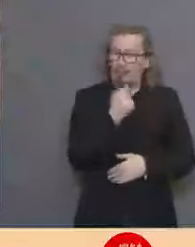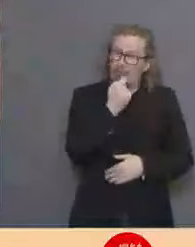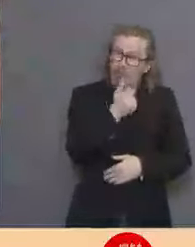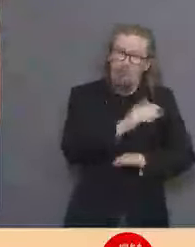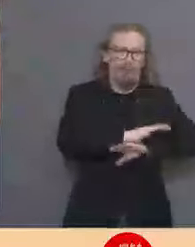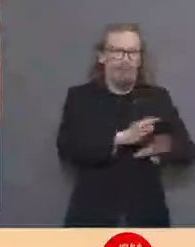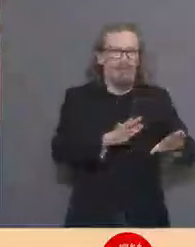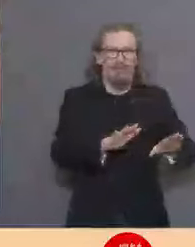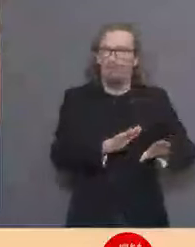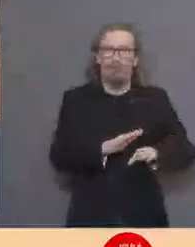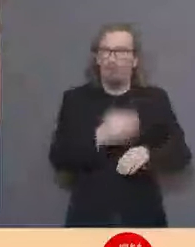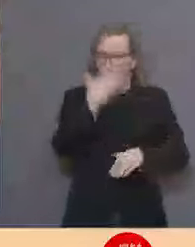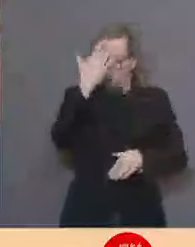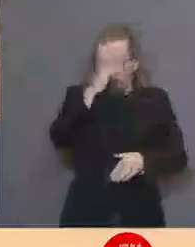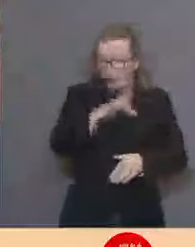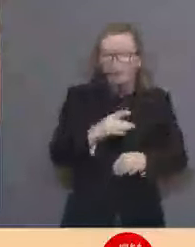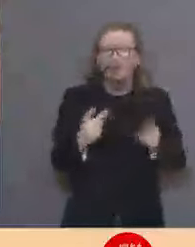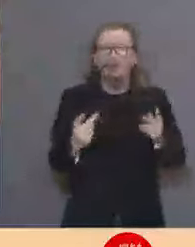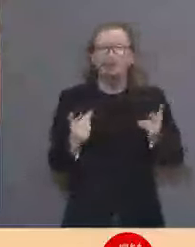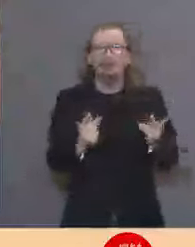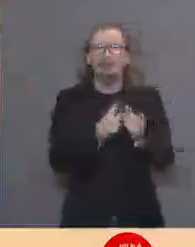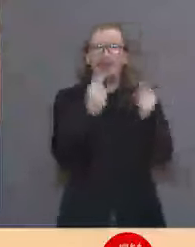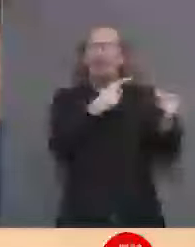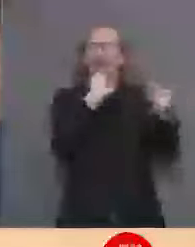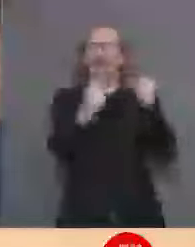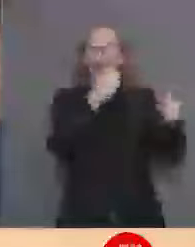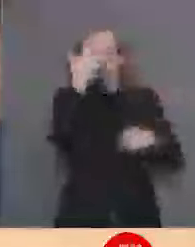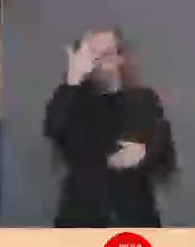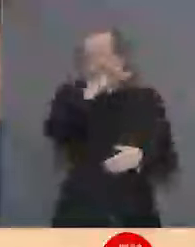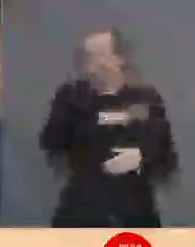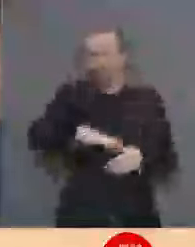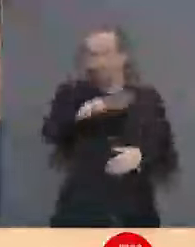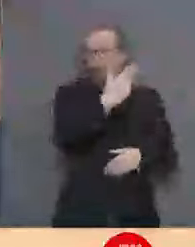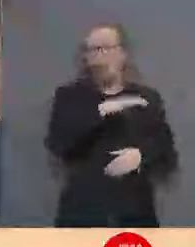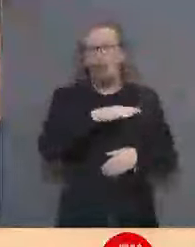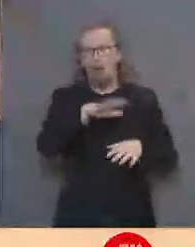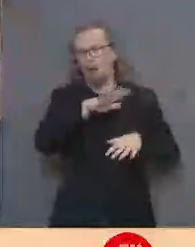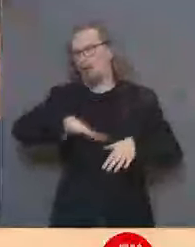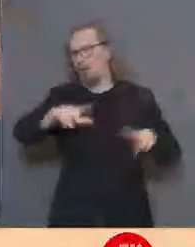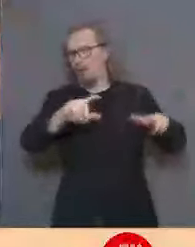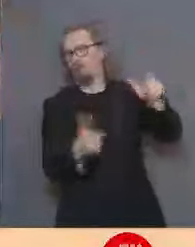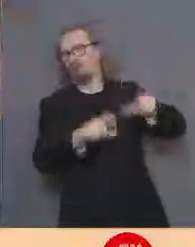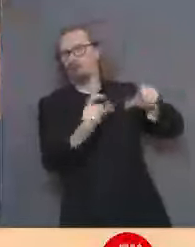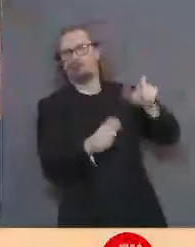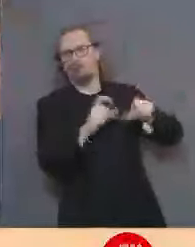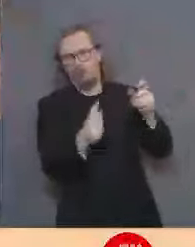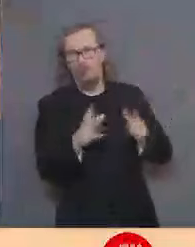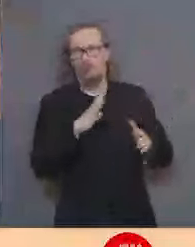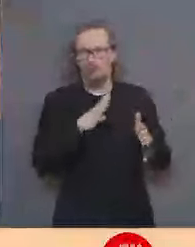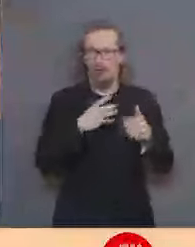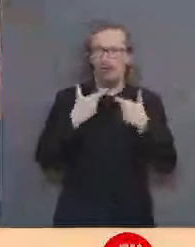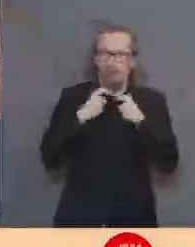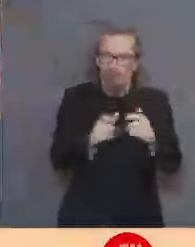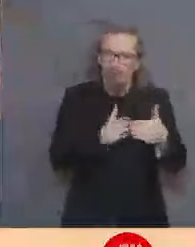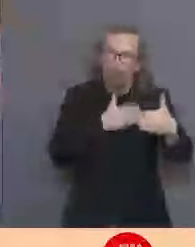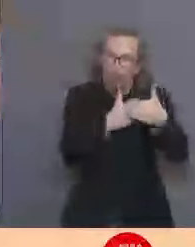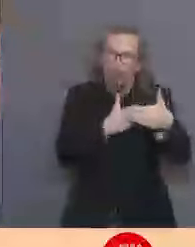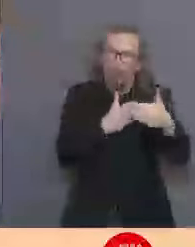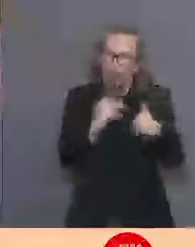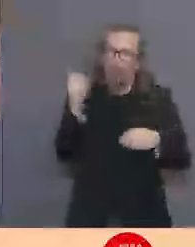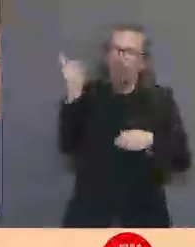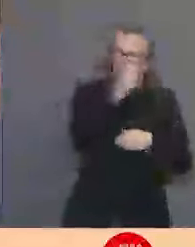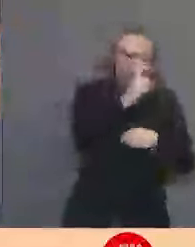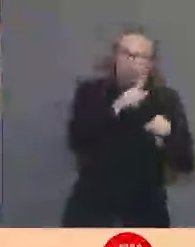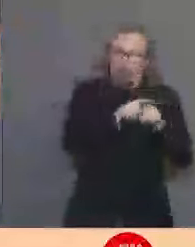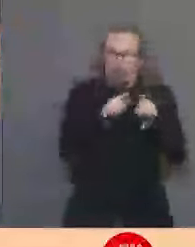plus, voire même ignorent, le jardin en raison de l'état général de ses infrastructures, de ses difficultés d'accès et du